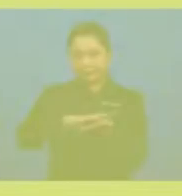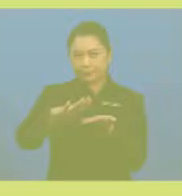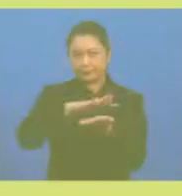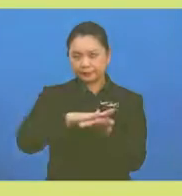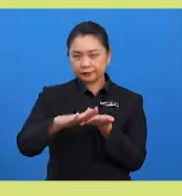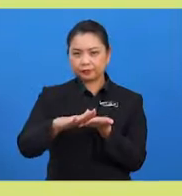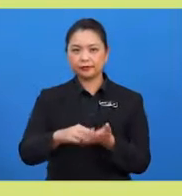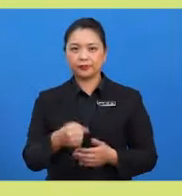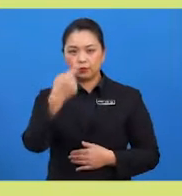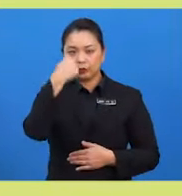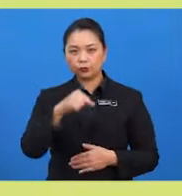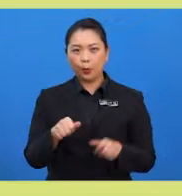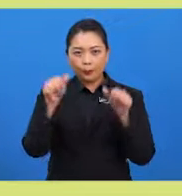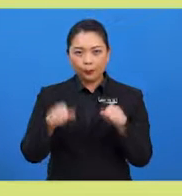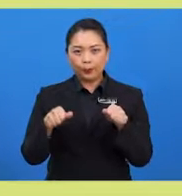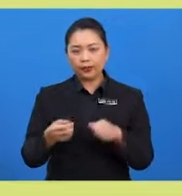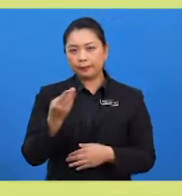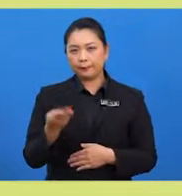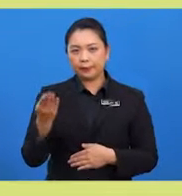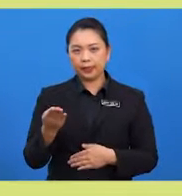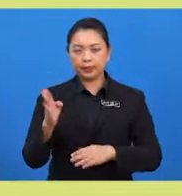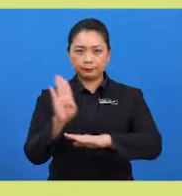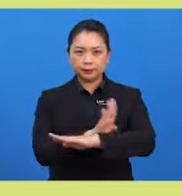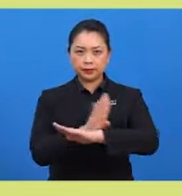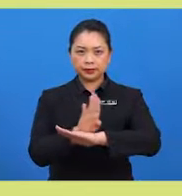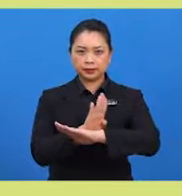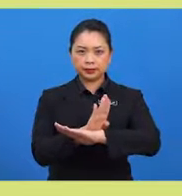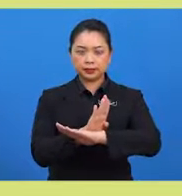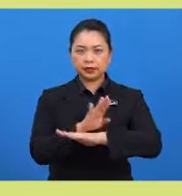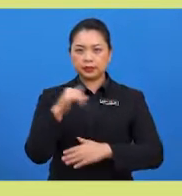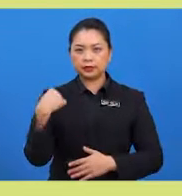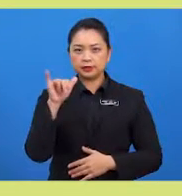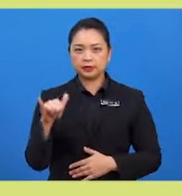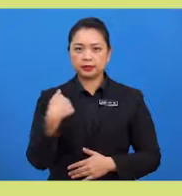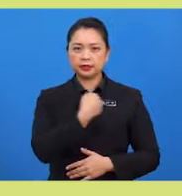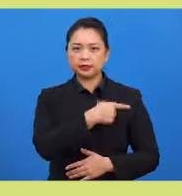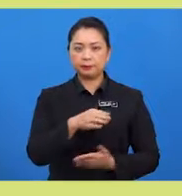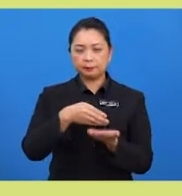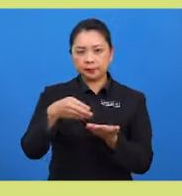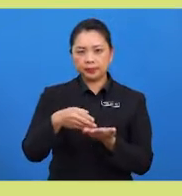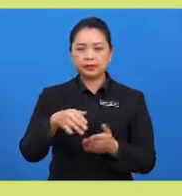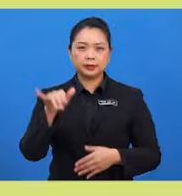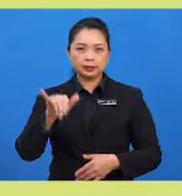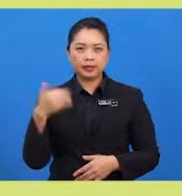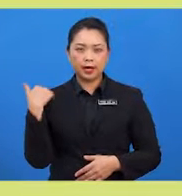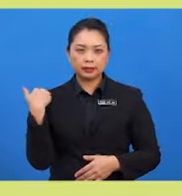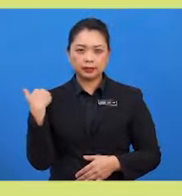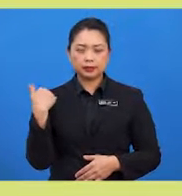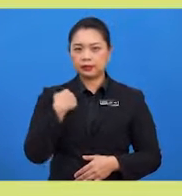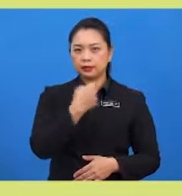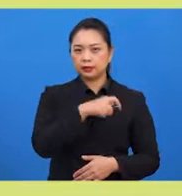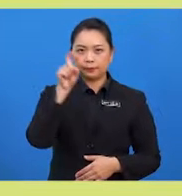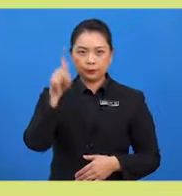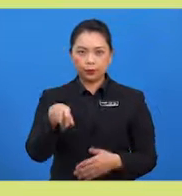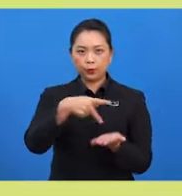Untuk membolehkan barang niaga yang kita beli daripada pembekal berada dalam premis perniagaan kita, kita perlu